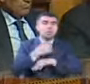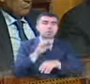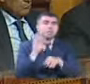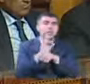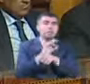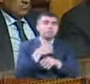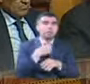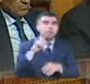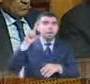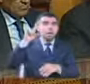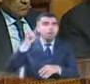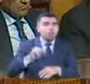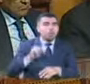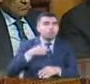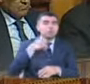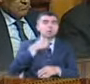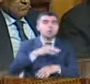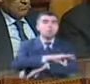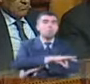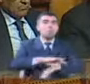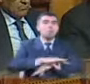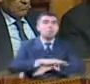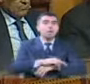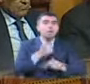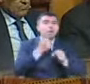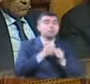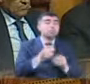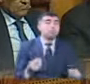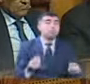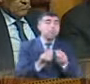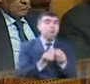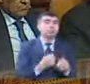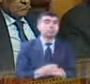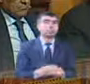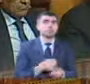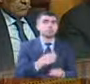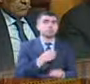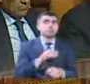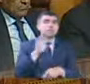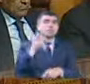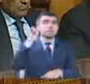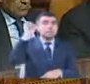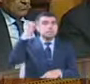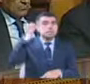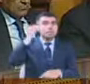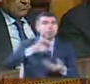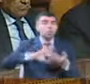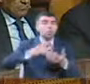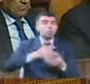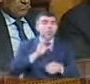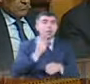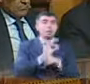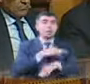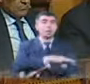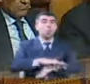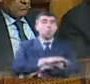اولا التقليص ديال الفاعلين والموظفين العاملين في هذا القطاع. وكذلك التكوين ما تيستافدوش كل الموظفين من التكوين، وما